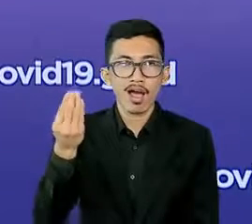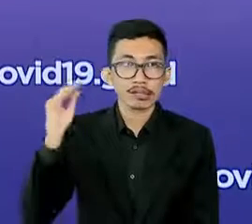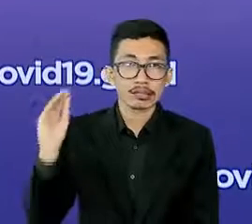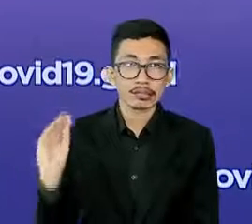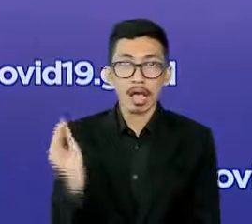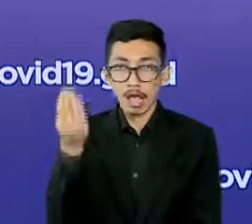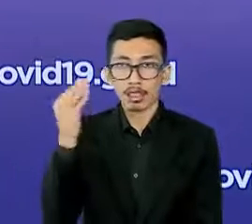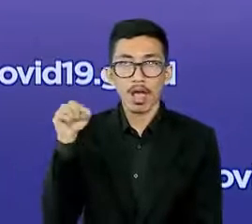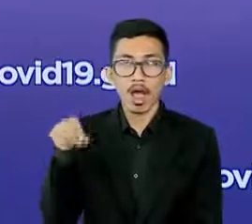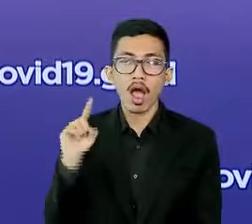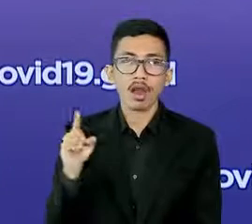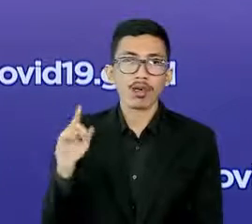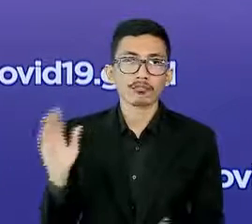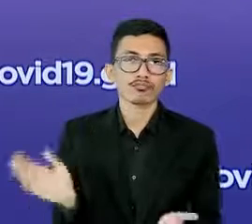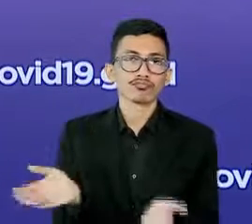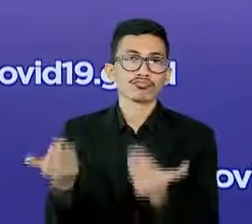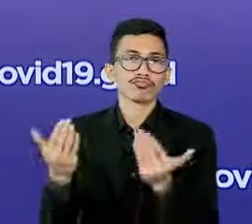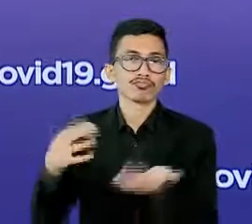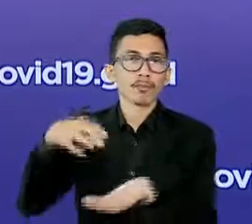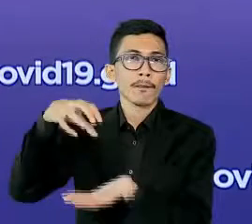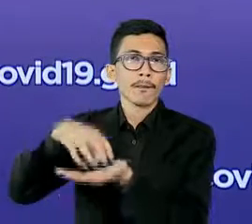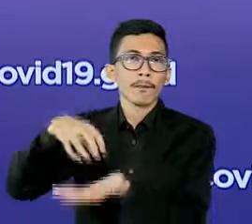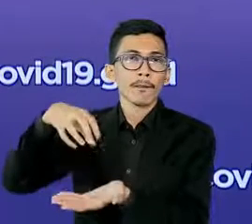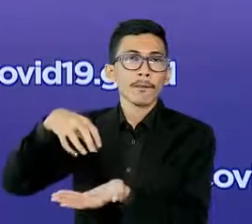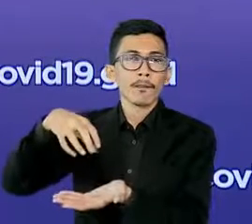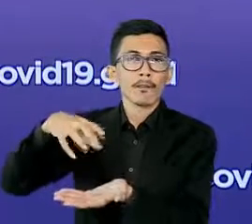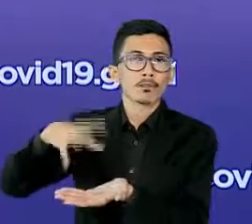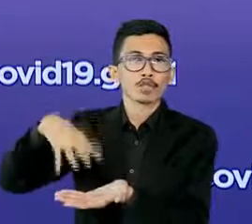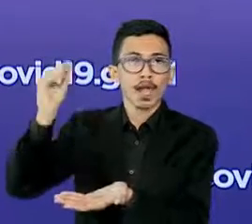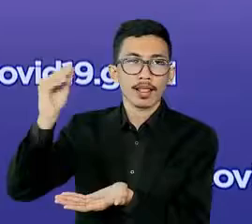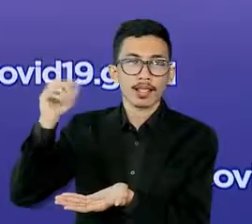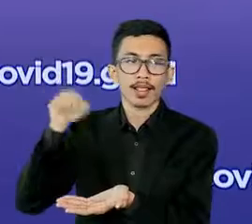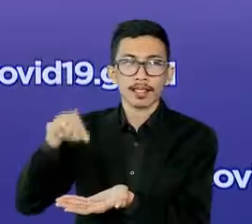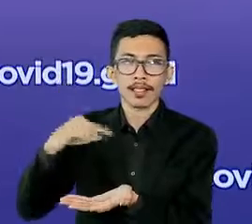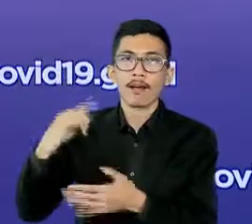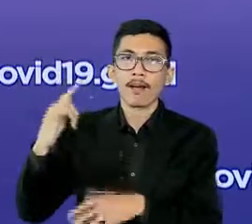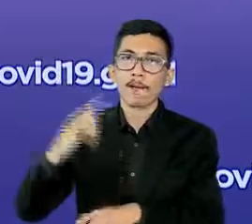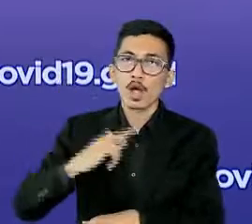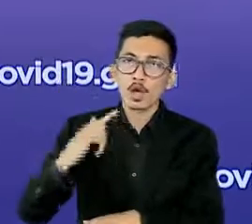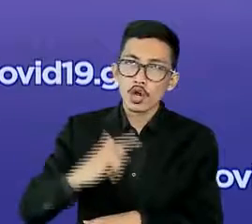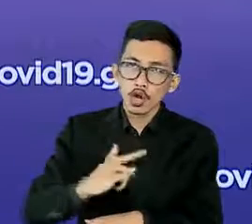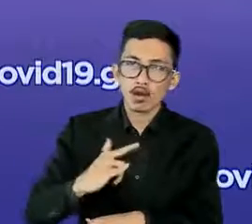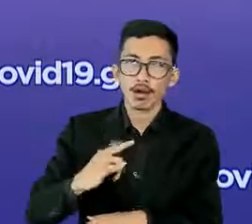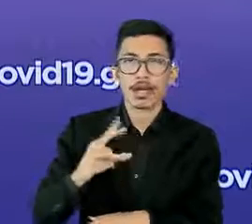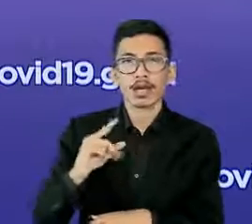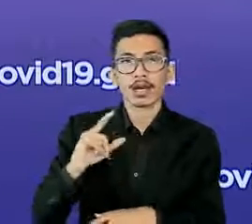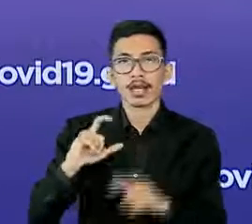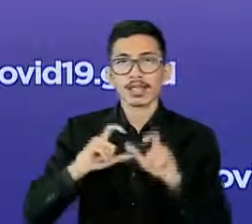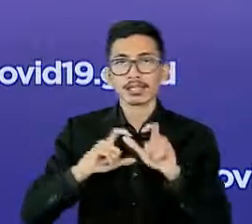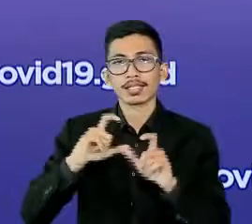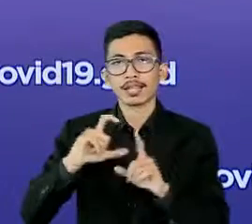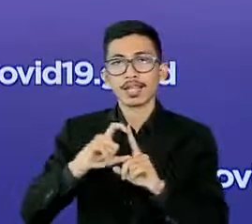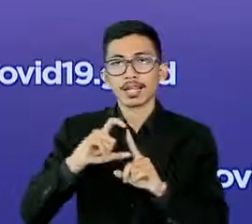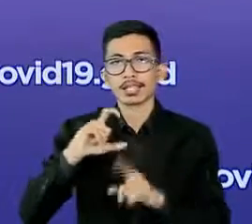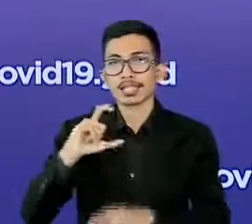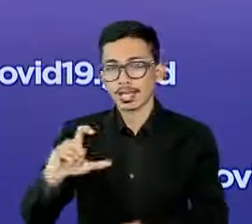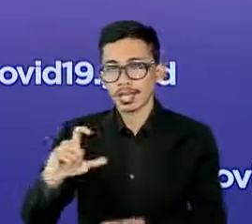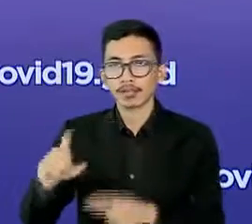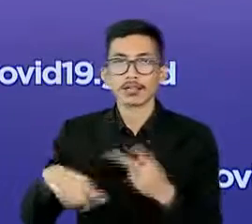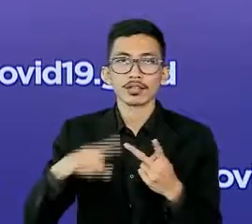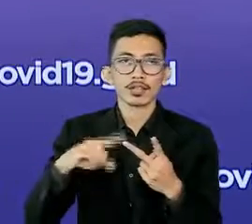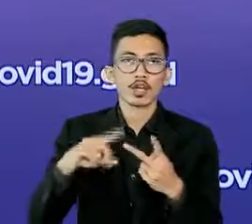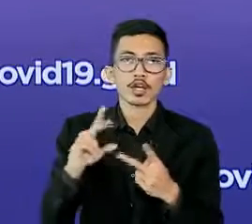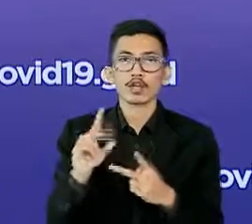sudah membuat isolasi terpusat itu mulai dari rsdc Kemayoran kemudian rusuh Nagreg